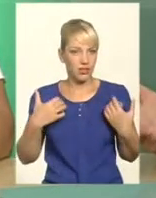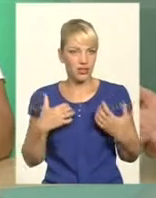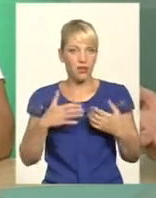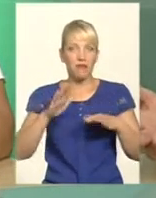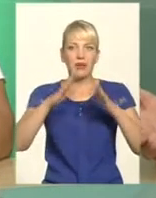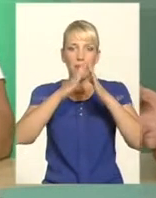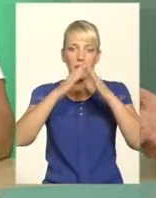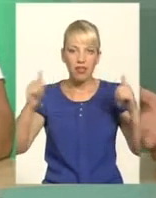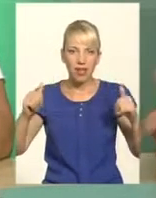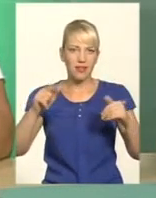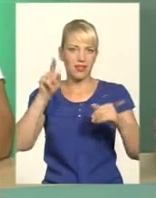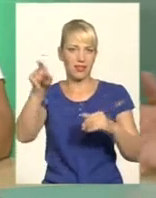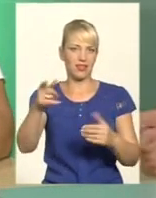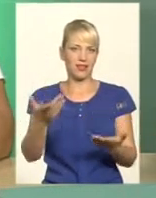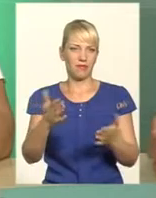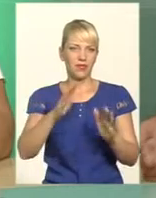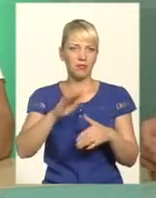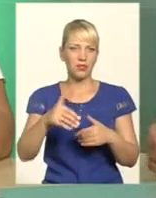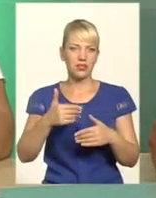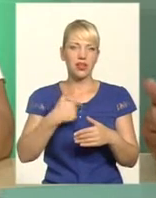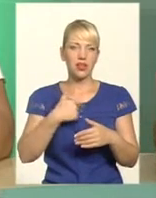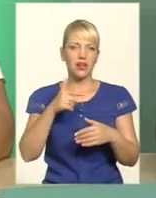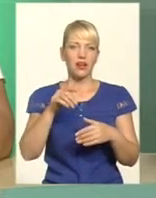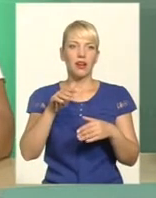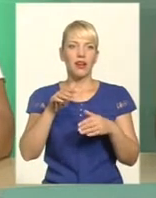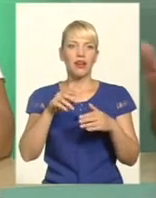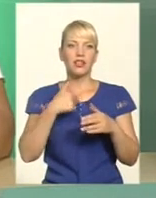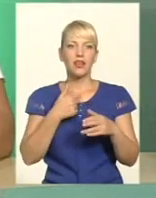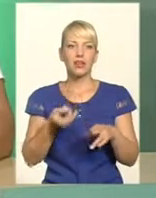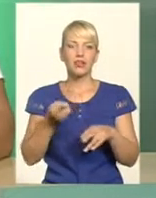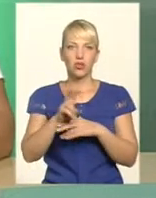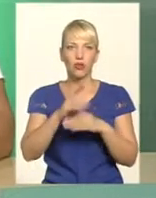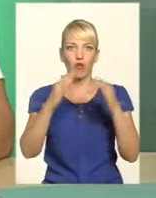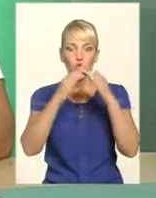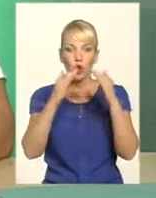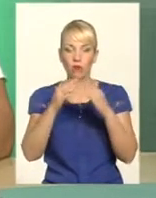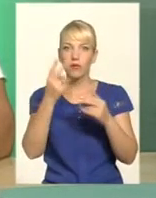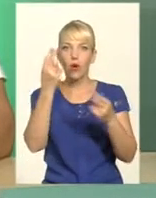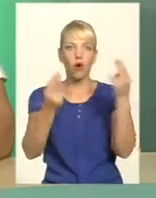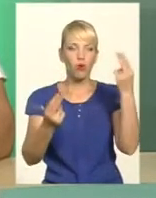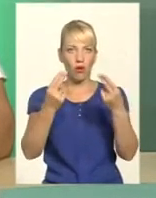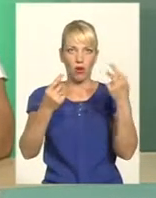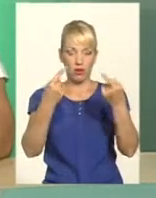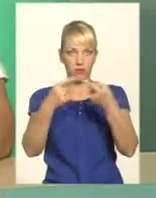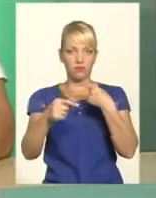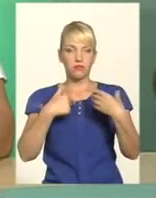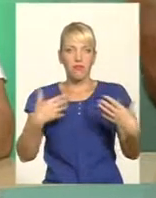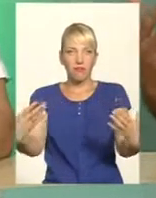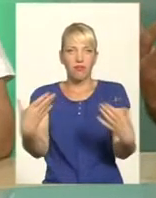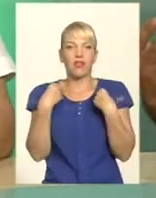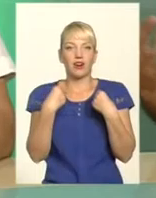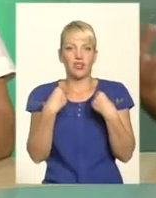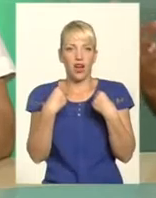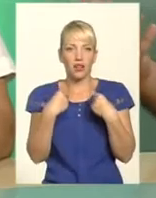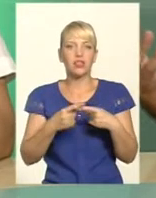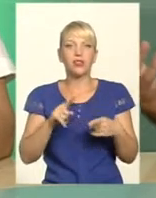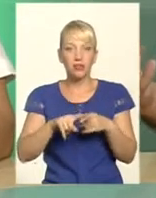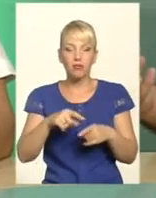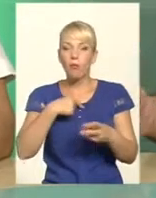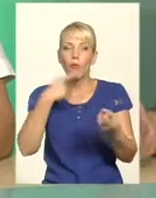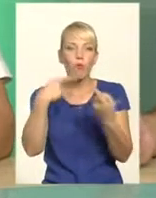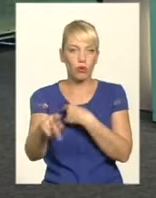тих всього... Місць, де ми там перебували, я зайшов в будинок, то мені ці кольори, навіть самий факт, це вже вражає. Я зайшов по